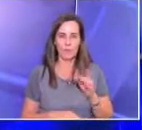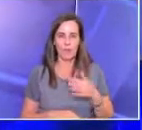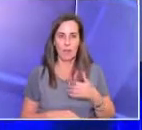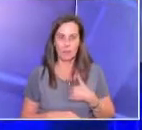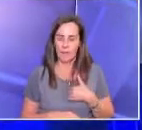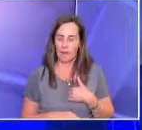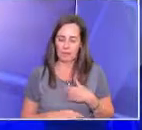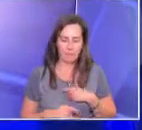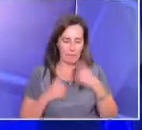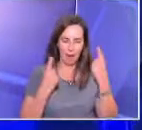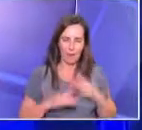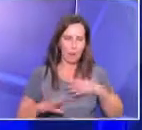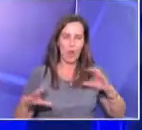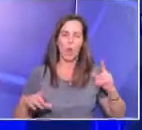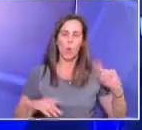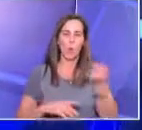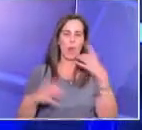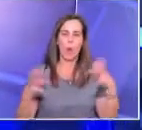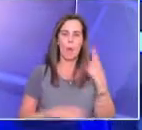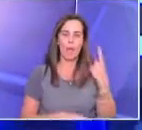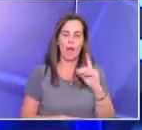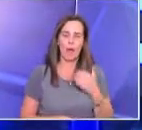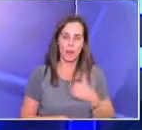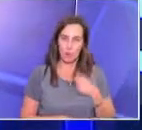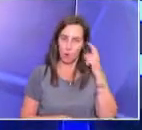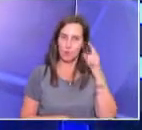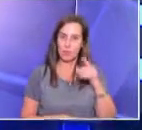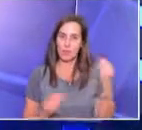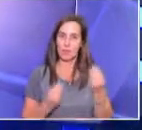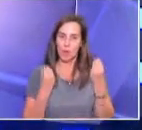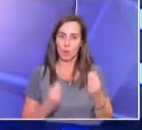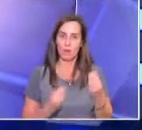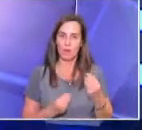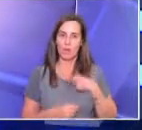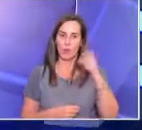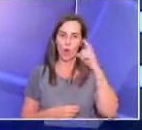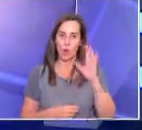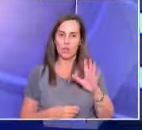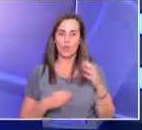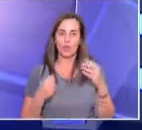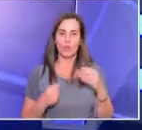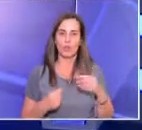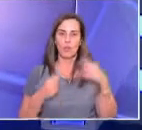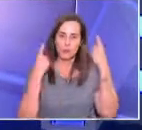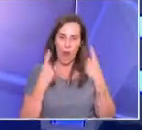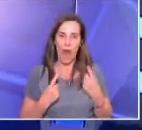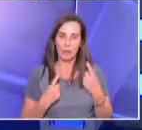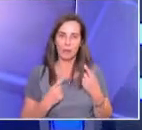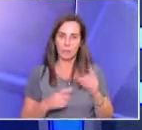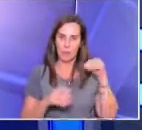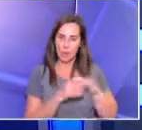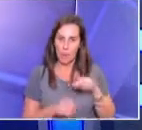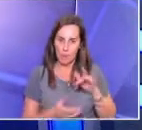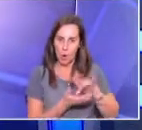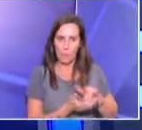עם החרדי, וכולנו עם אחד, הכל טוב ויפה, אני חושב שזו תופעה טובה. כלומר, אני חושב שטוב... שהחרדים נכנסים לתוך המערכות,